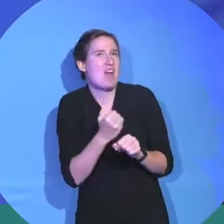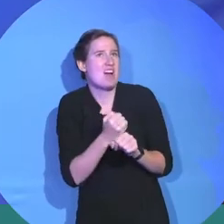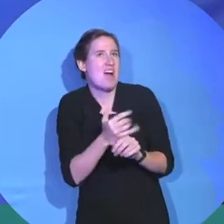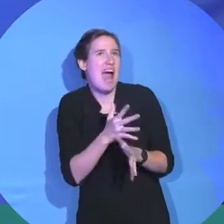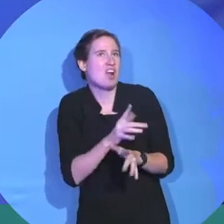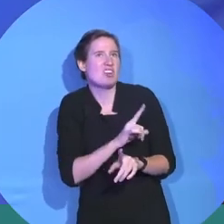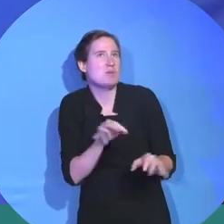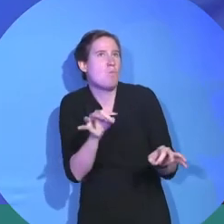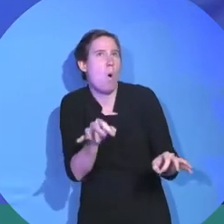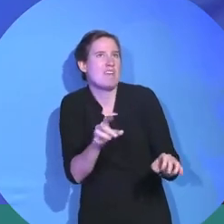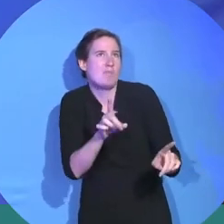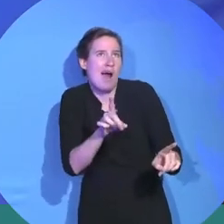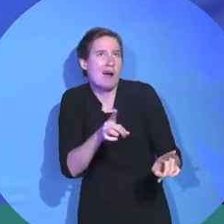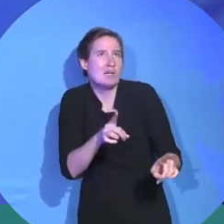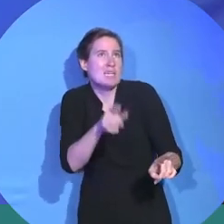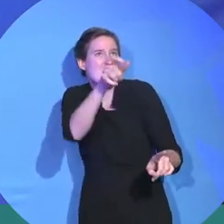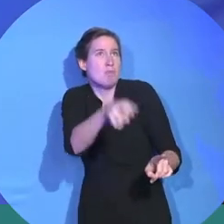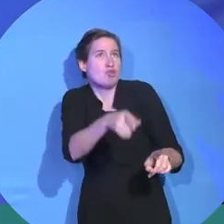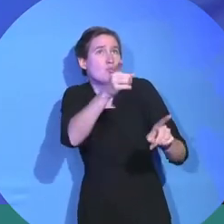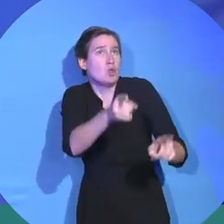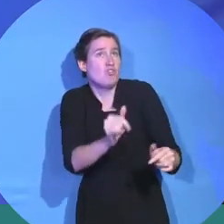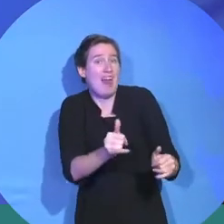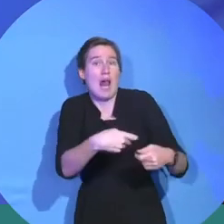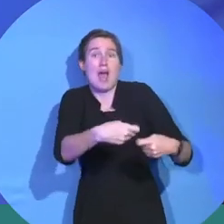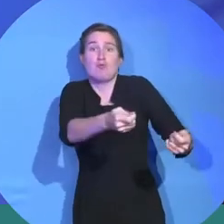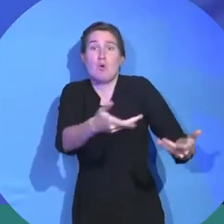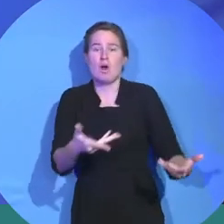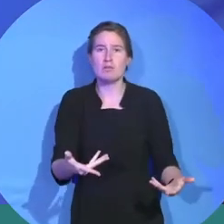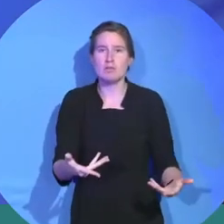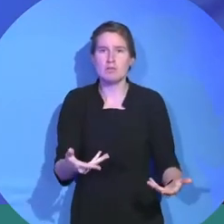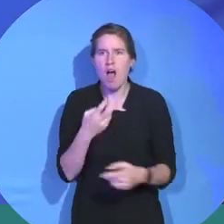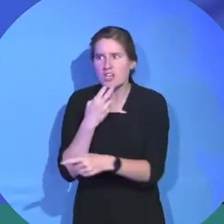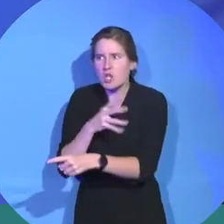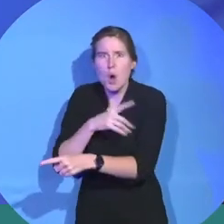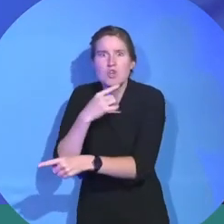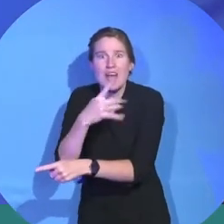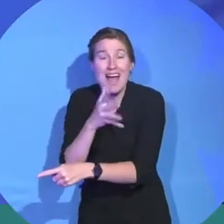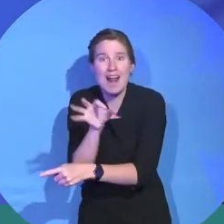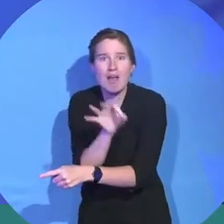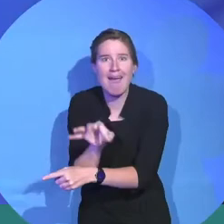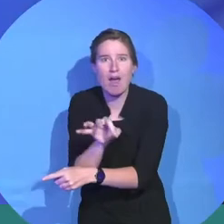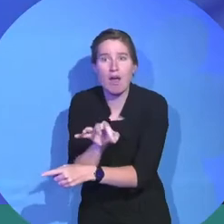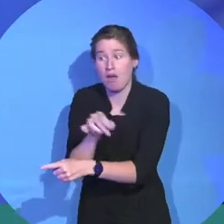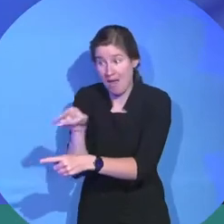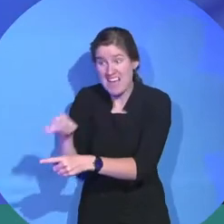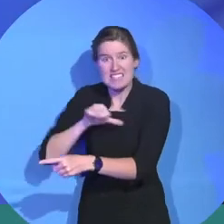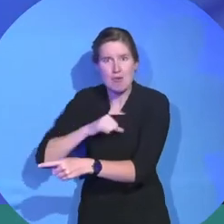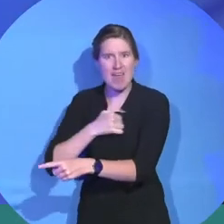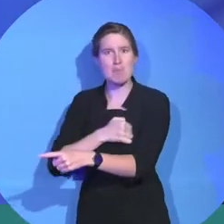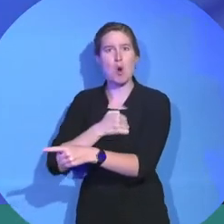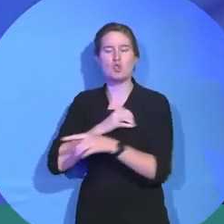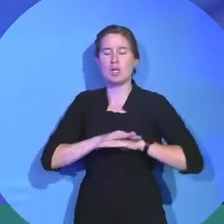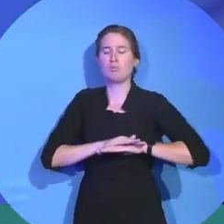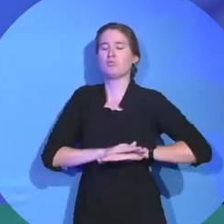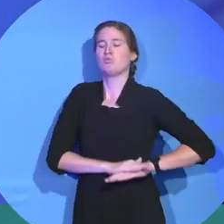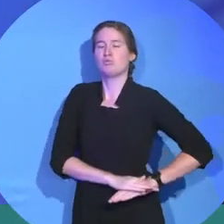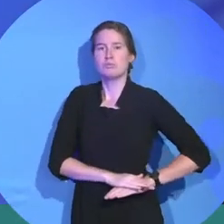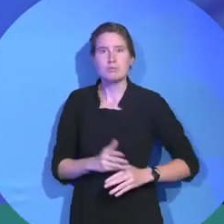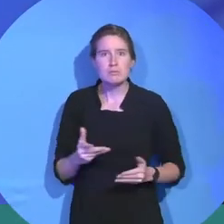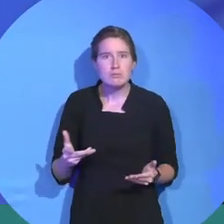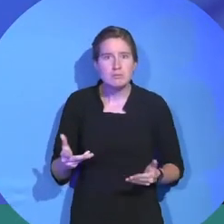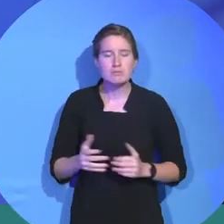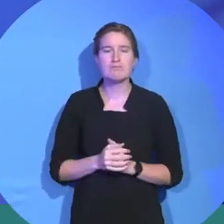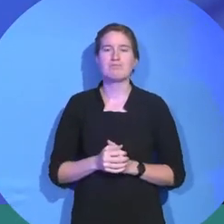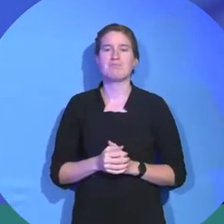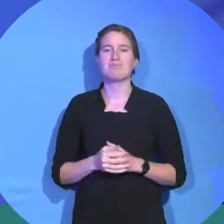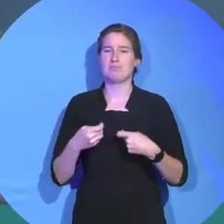moet het doen. Ja. Ja, die geeft wel toe hoe erg het eigenlijk is. Ook die heeft een emotie maar weggestopt. Ja, we gaan zo meteen met elkaar verder praten. Zo